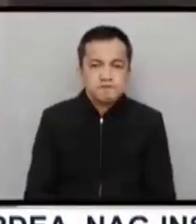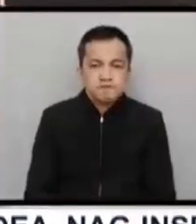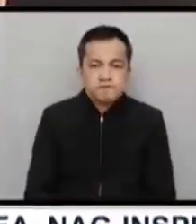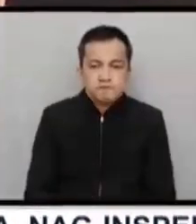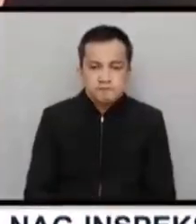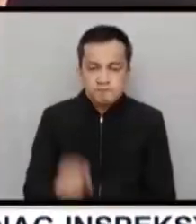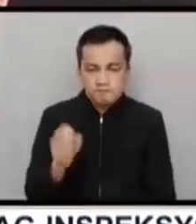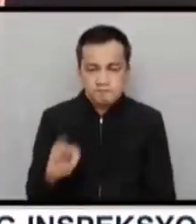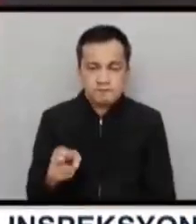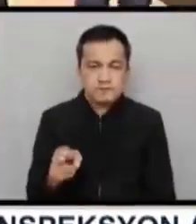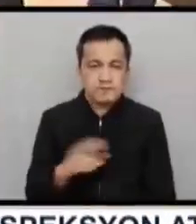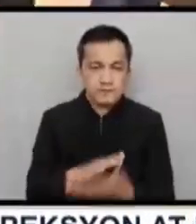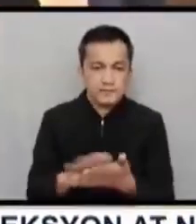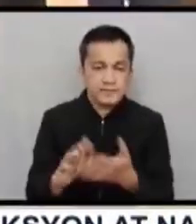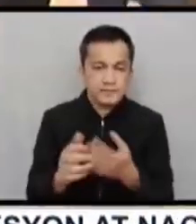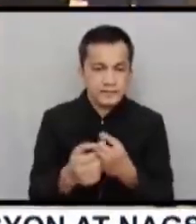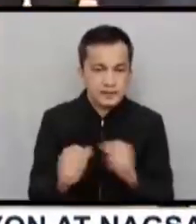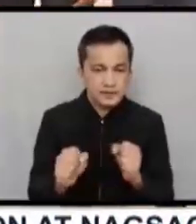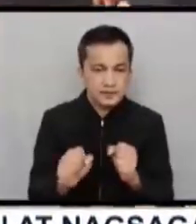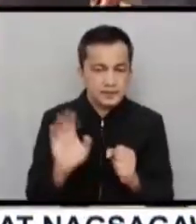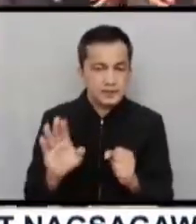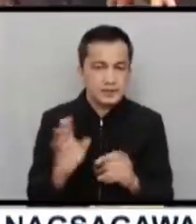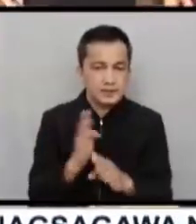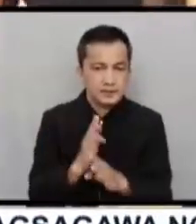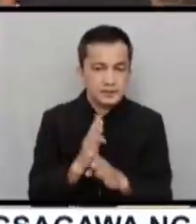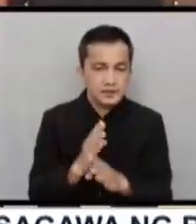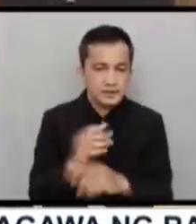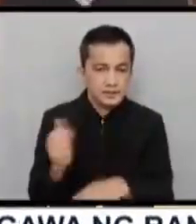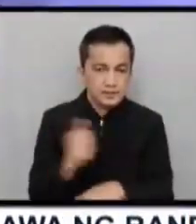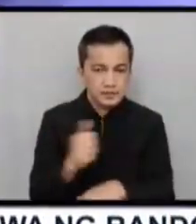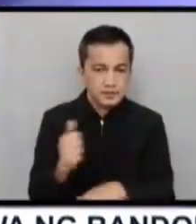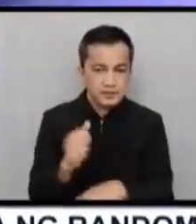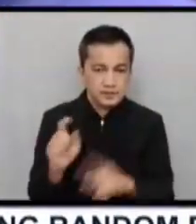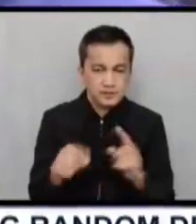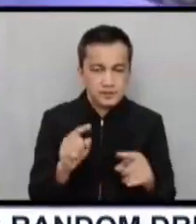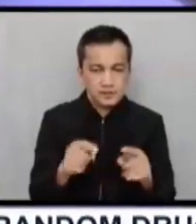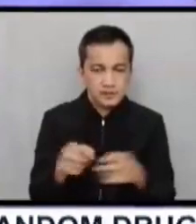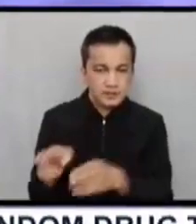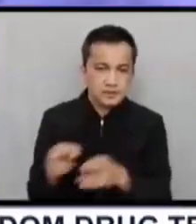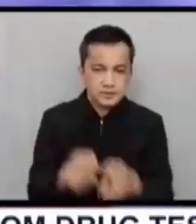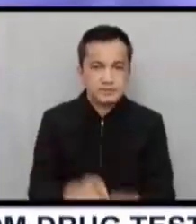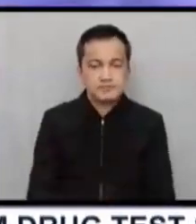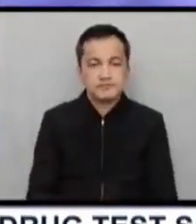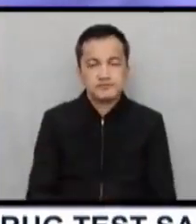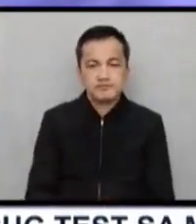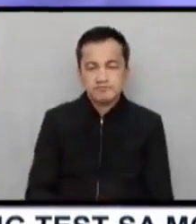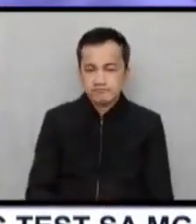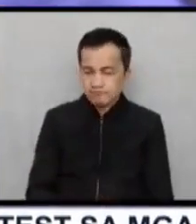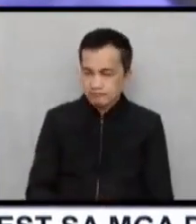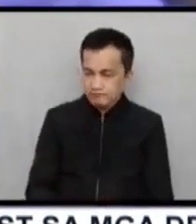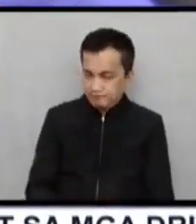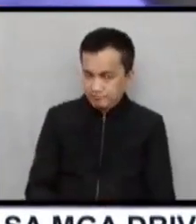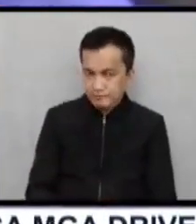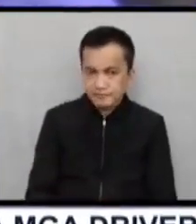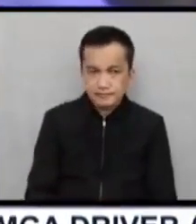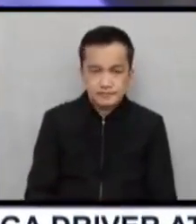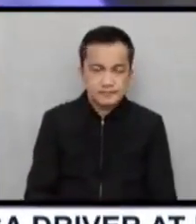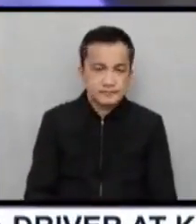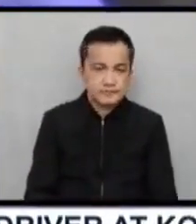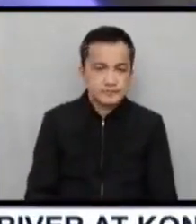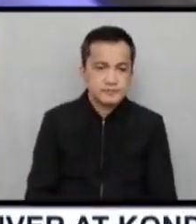at ligtas ang kanilang mga unit na bumibiyahe sa iba't ibang ruta. Lahat yan mga driver namin sa mga